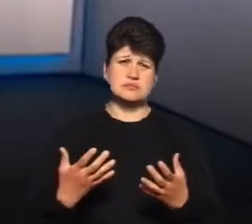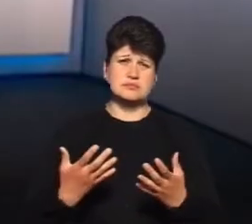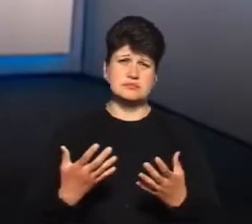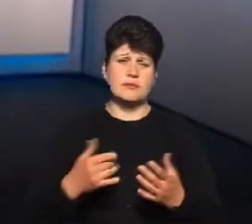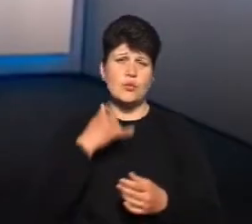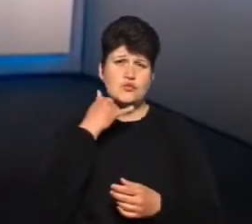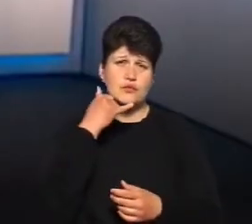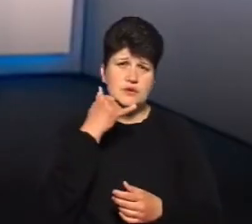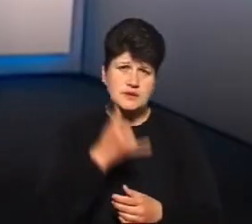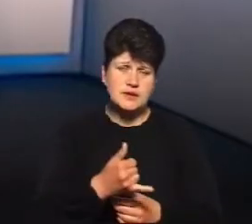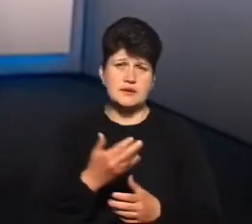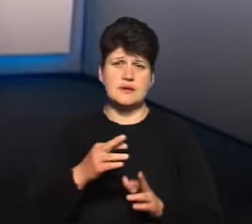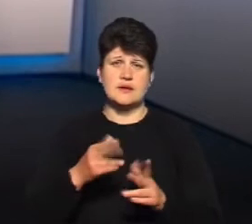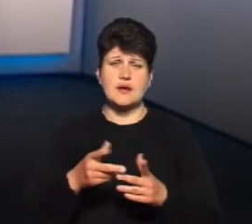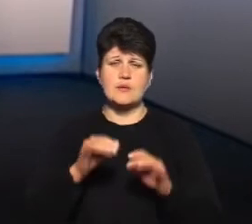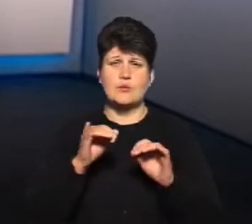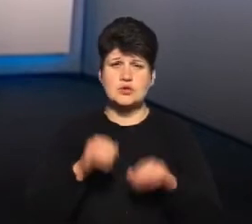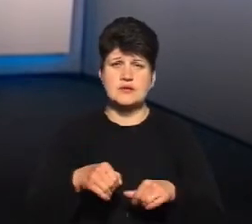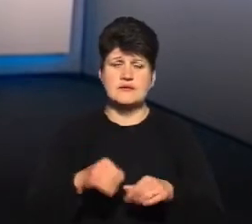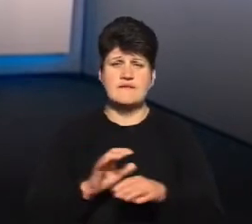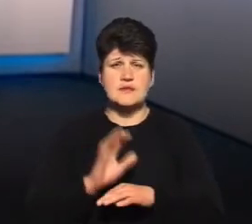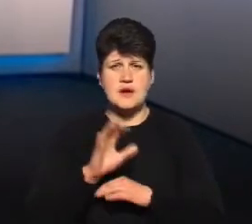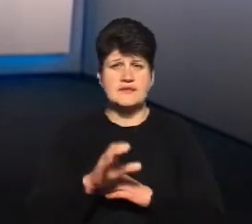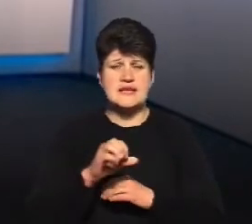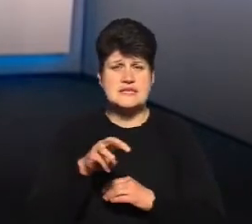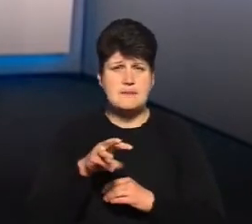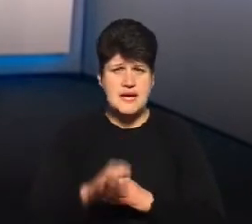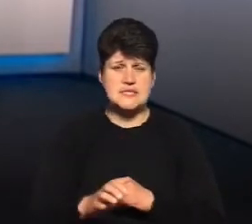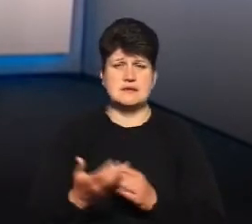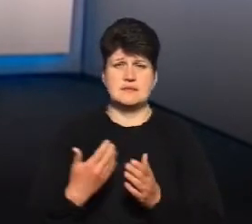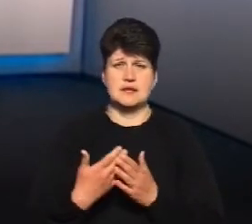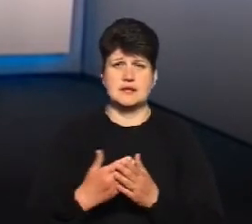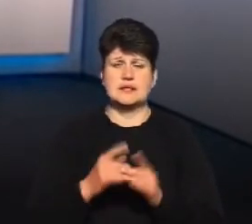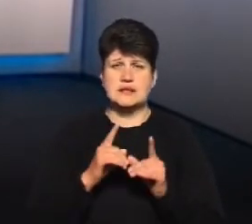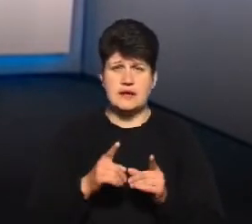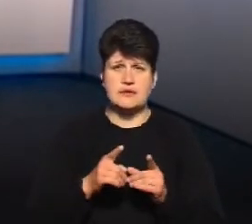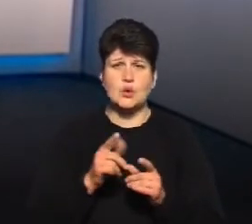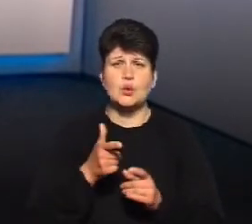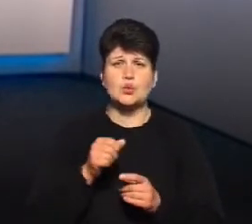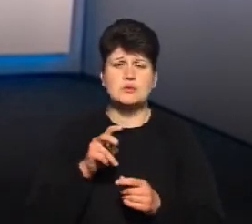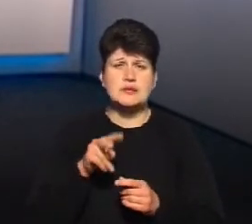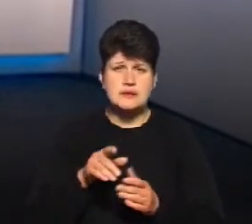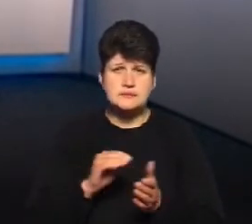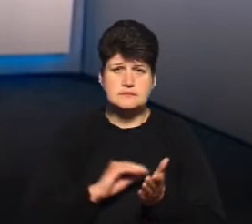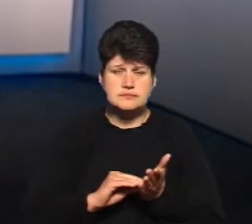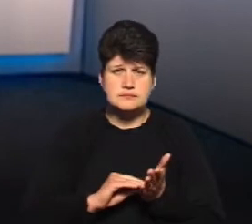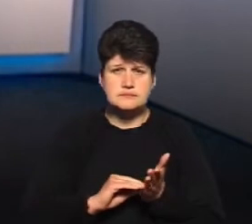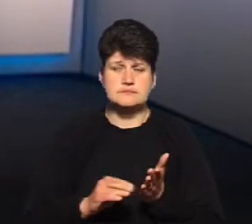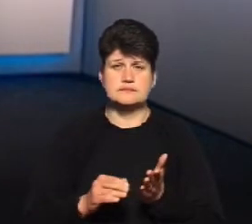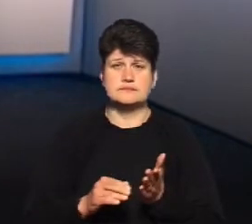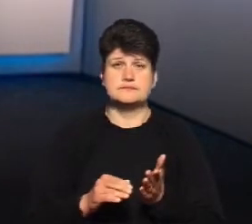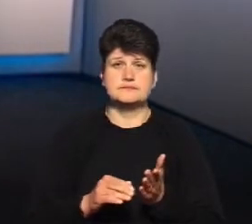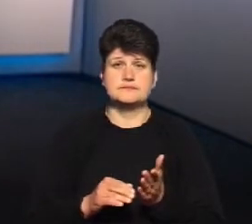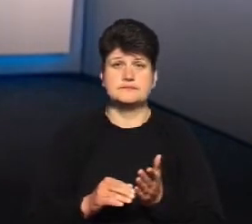зателефонувати, як, можливо, відправити смс-ку, можливо, навіть щось загуглити. До речі, кумедне слово для бабці